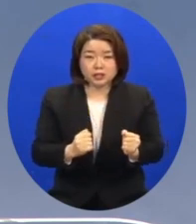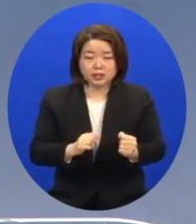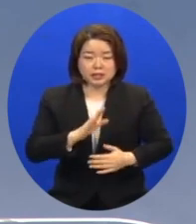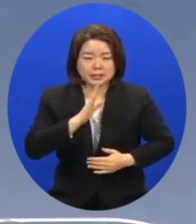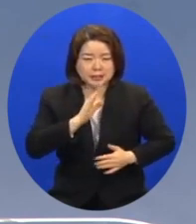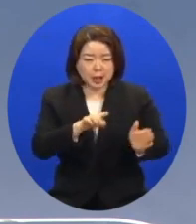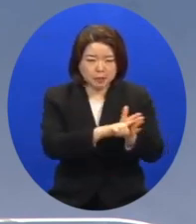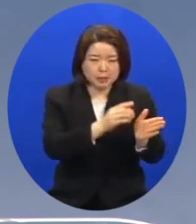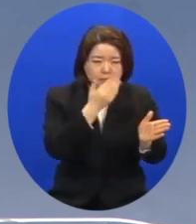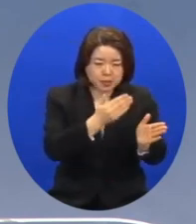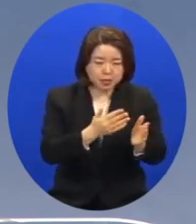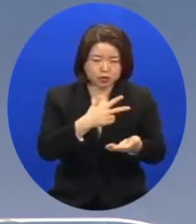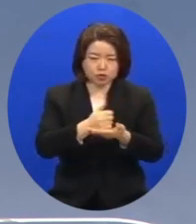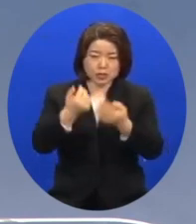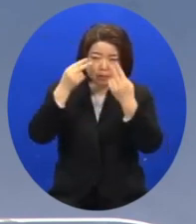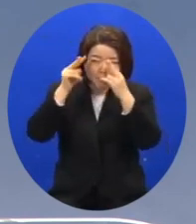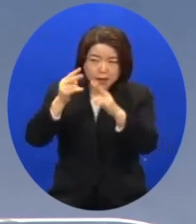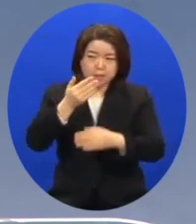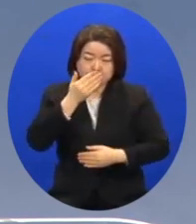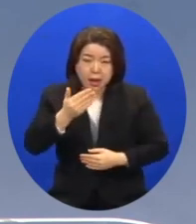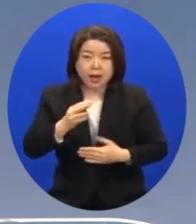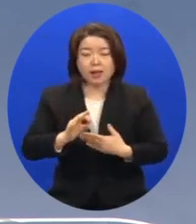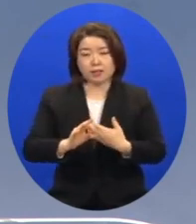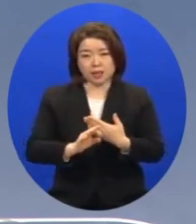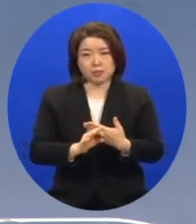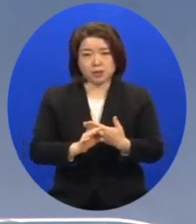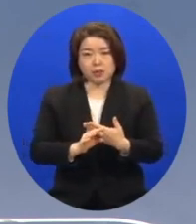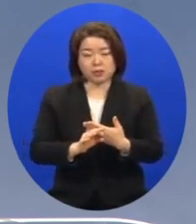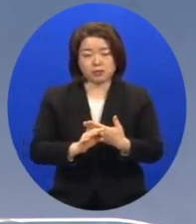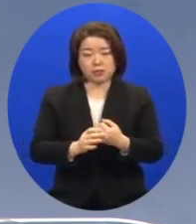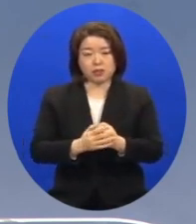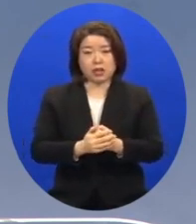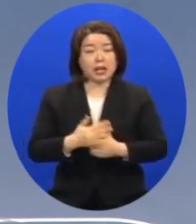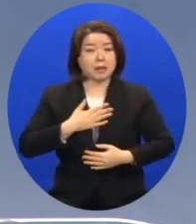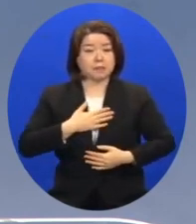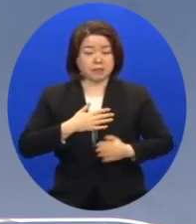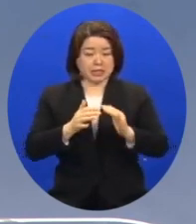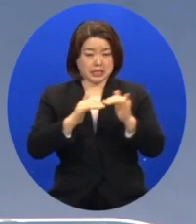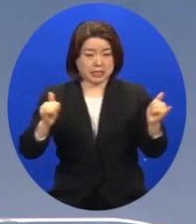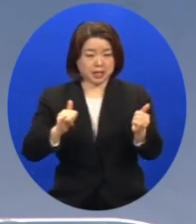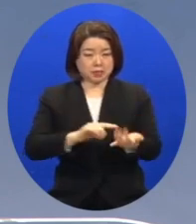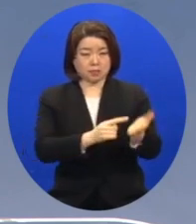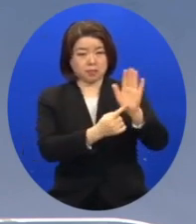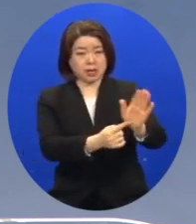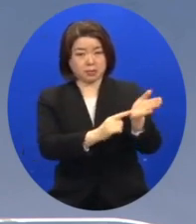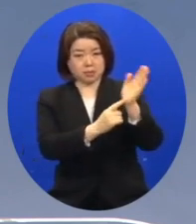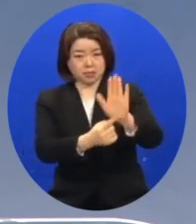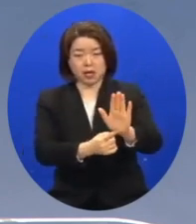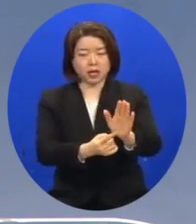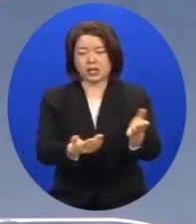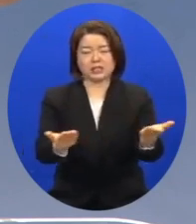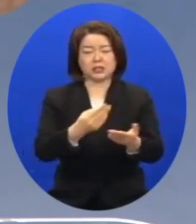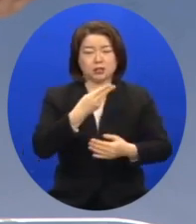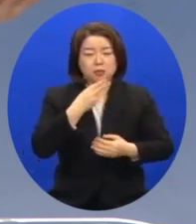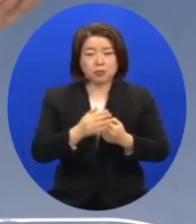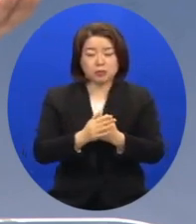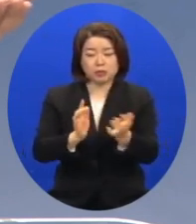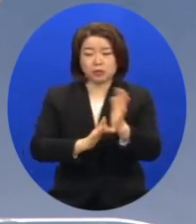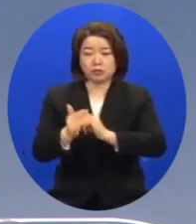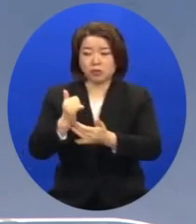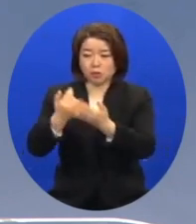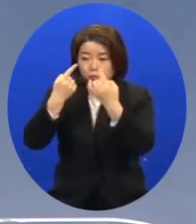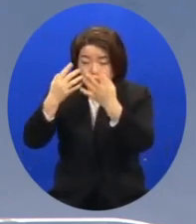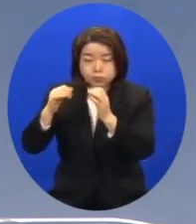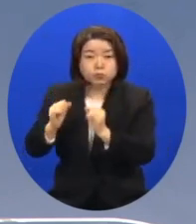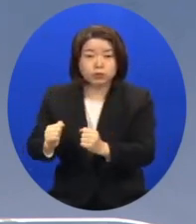주님을 바라 본다면 5 사람을 내세울 일이 있겠습니까 예수님이 분명히 계신데